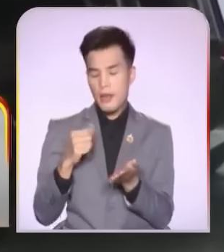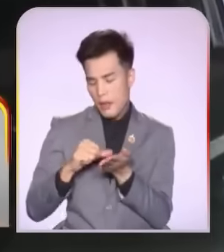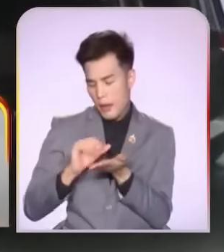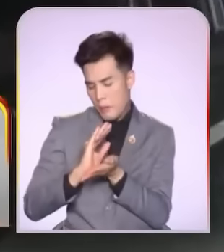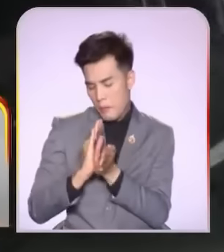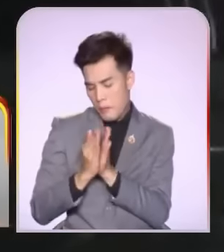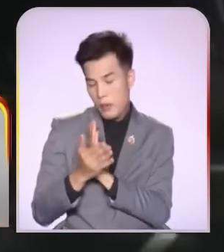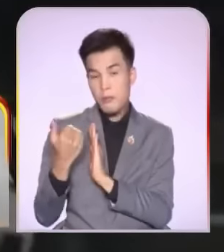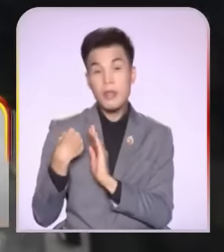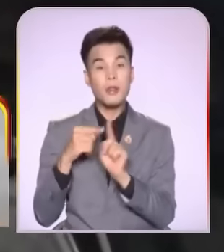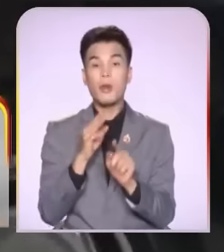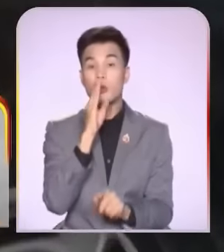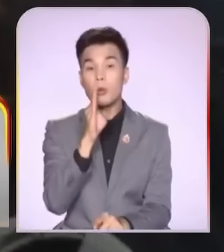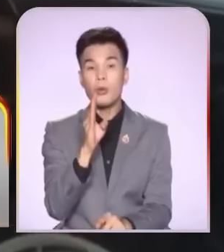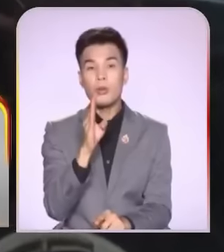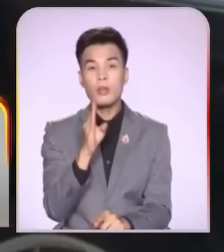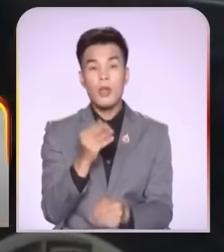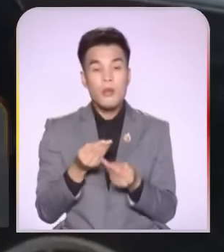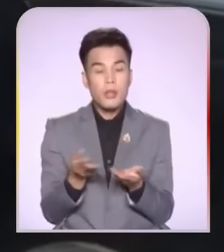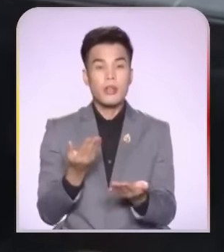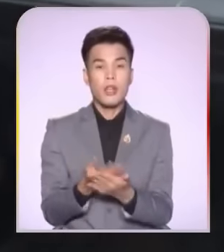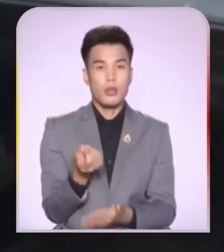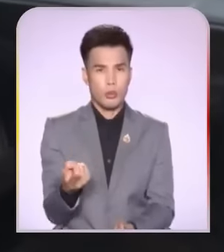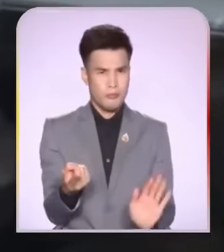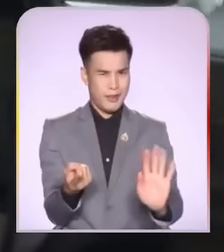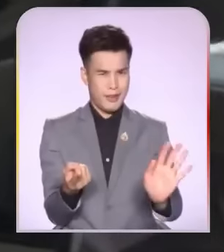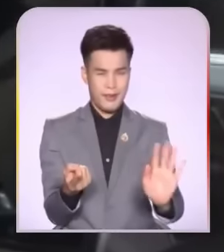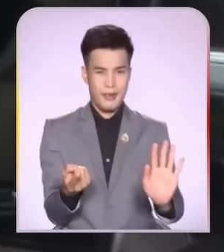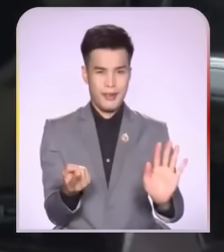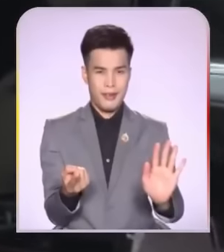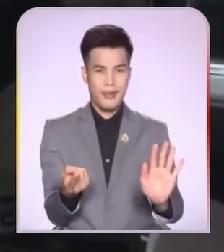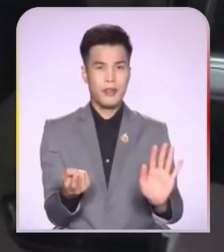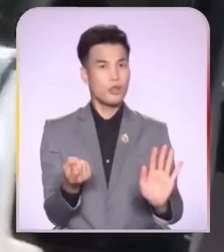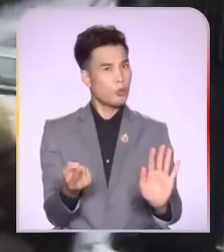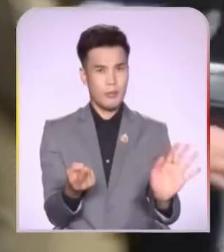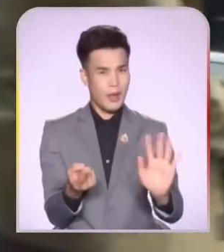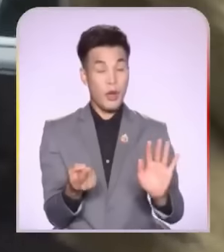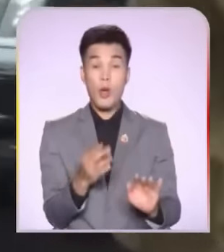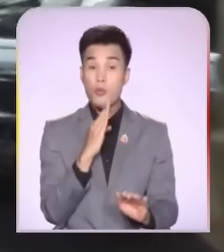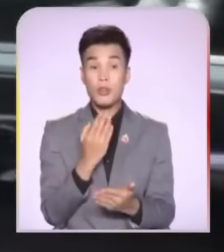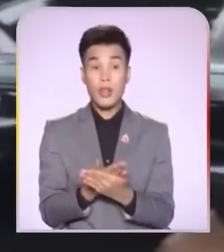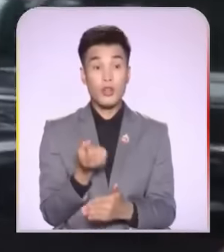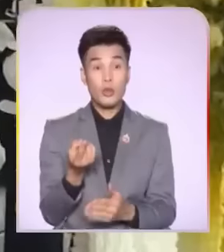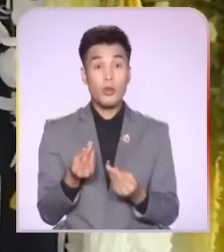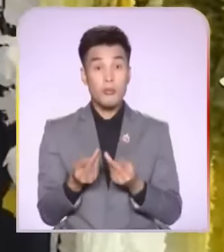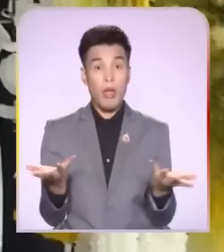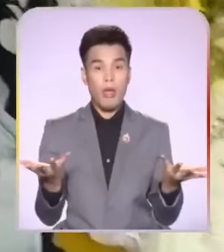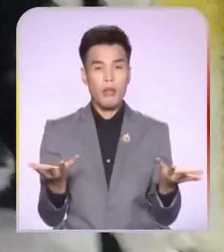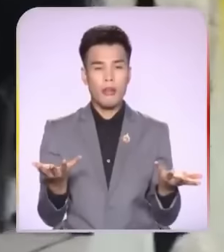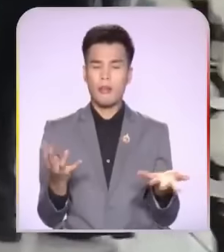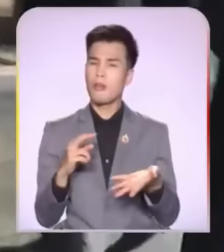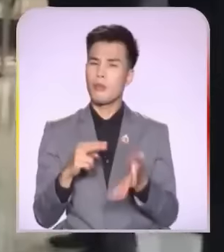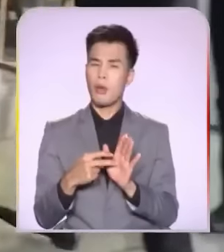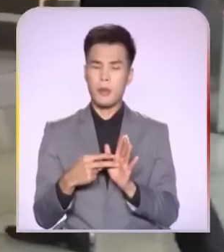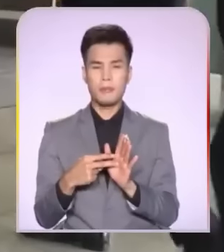เปลี่ยนแต่ยืนยันว่ายังไงไม่แจกเป็นเงินสดนะคะถ้าแจกเป็นเงินสดเนี่ยมองว่าเหมือนกับ